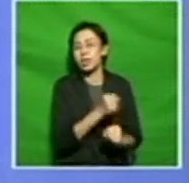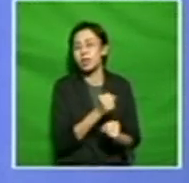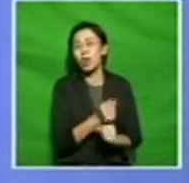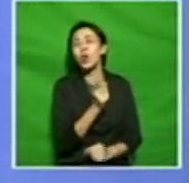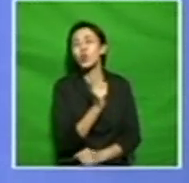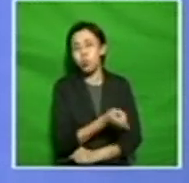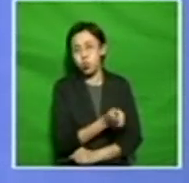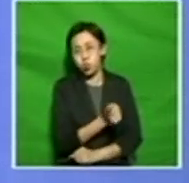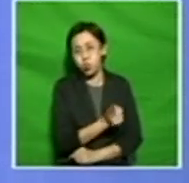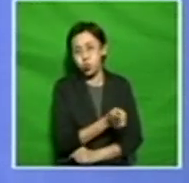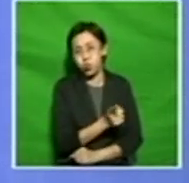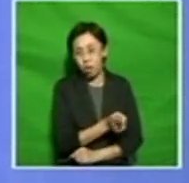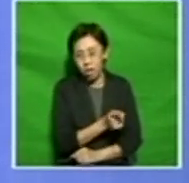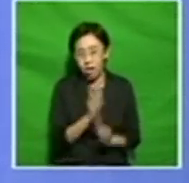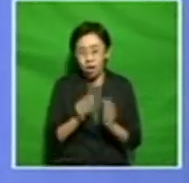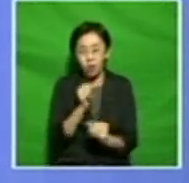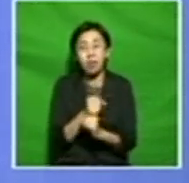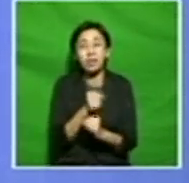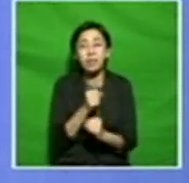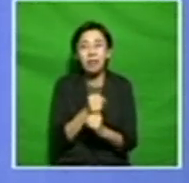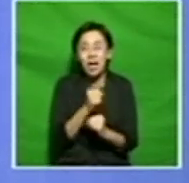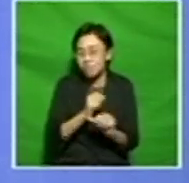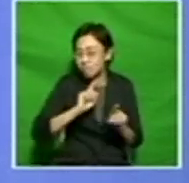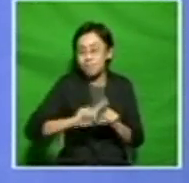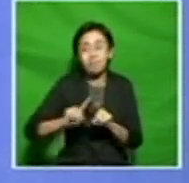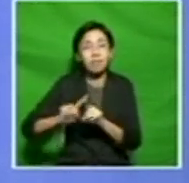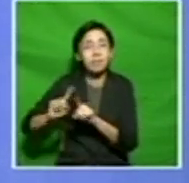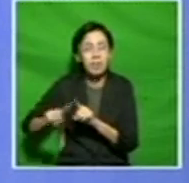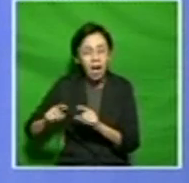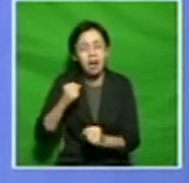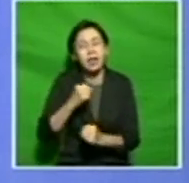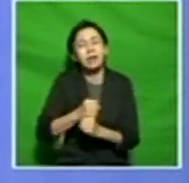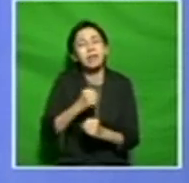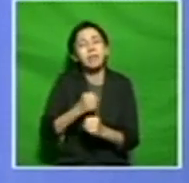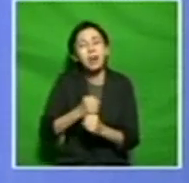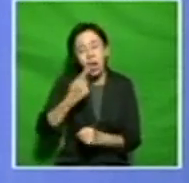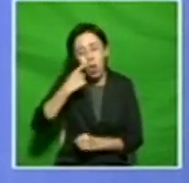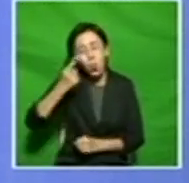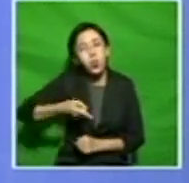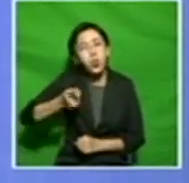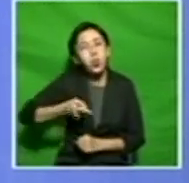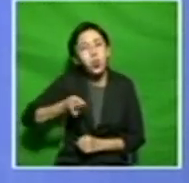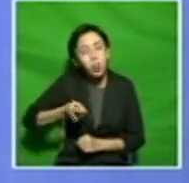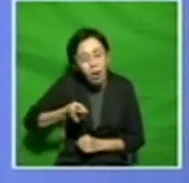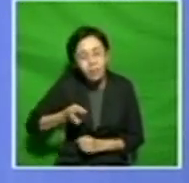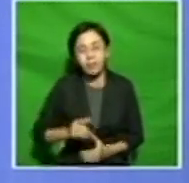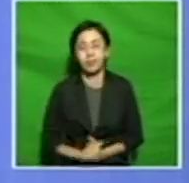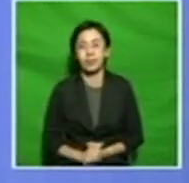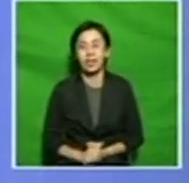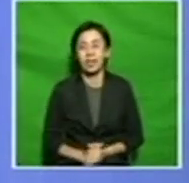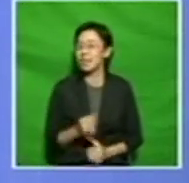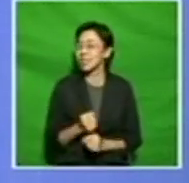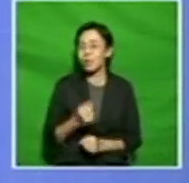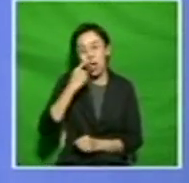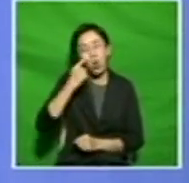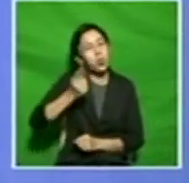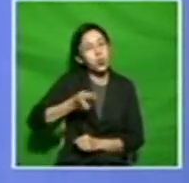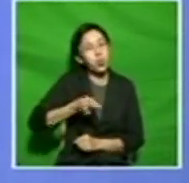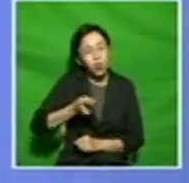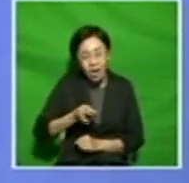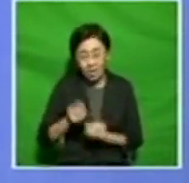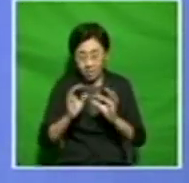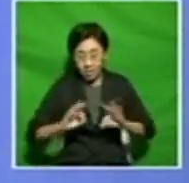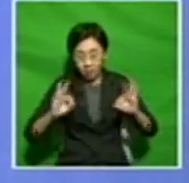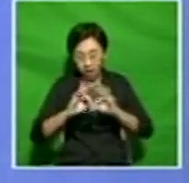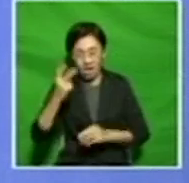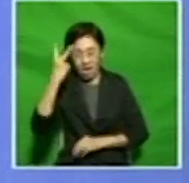าที่รวมทั้งเจ้าหน้าที่ทั้งหลายก็ยังปฏิบัติหน้าที่ไปตามคำสั่งเดิมทุกอย่างเพียงแต่นาย